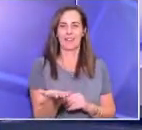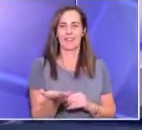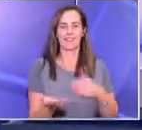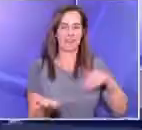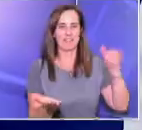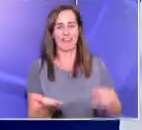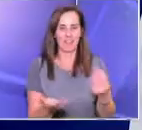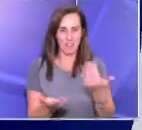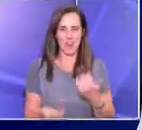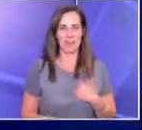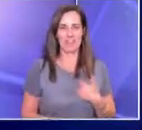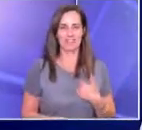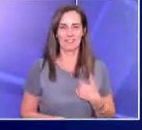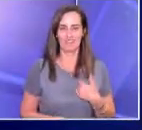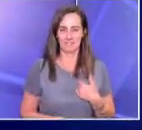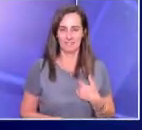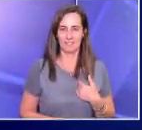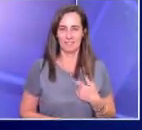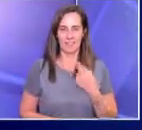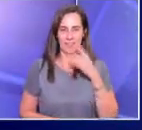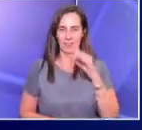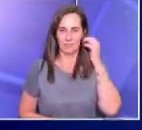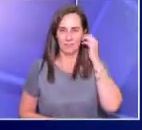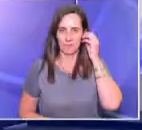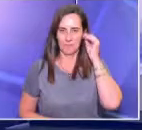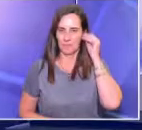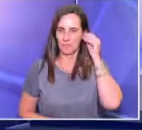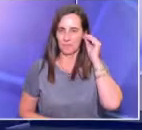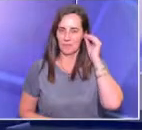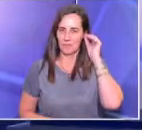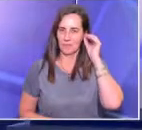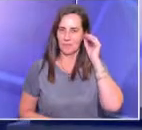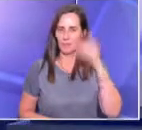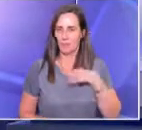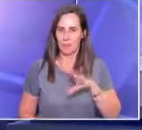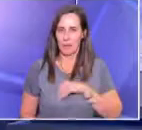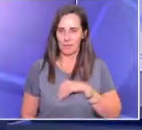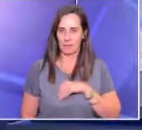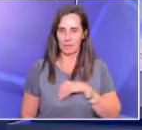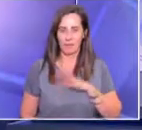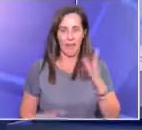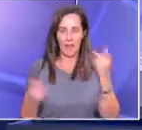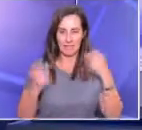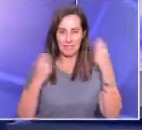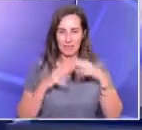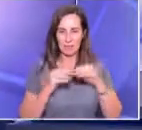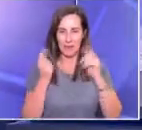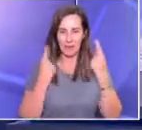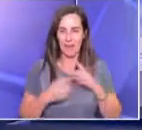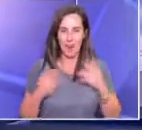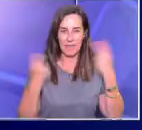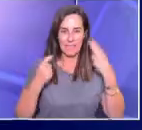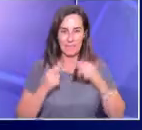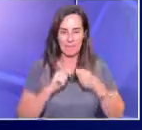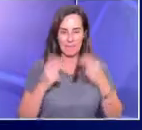אשים את הפתק שלכם בקלפי. לא? אני אגיד לך עוד משהו. אז לא, מה הדיל איתם? קודם כל, אני לא מסכימה איתך. לא יהיה דילים החרדים? אני חושבת שיש שינויים. לא יהיה דילים